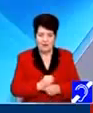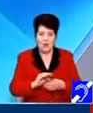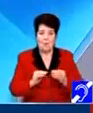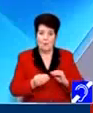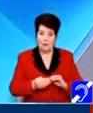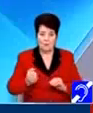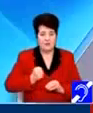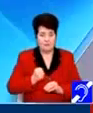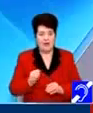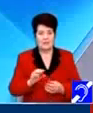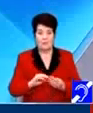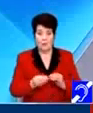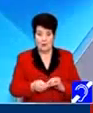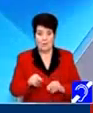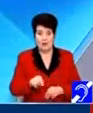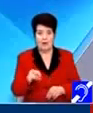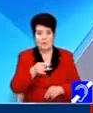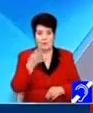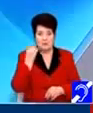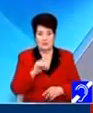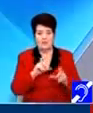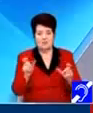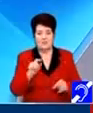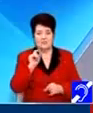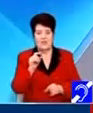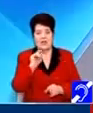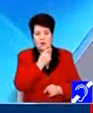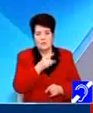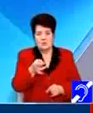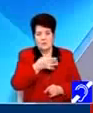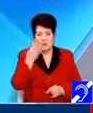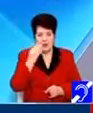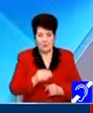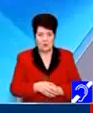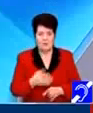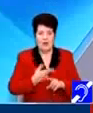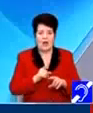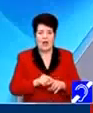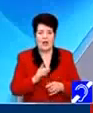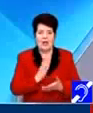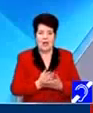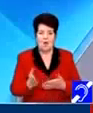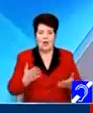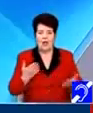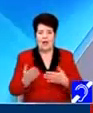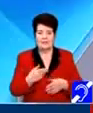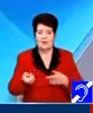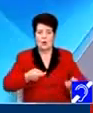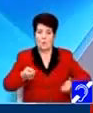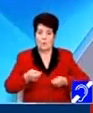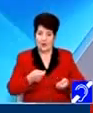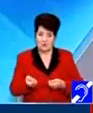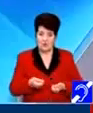problemele care agenții economici din Republica Moldova, care au relații comerciale cu